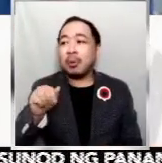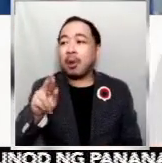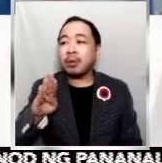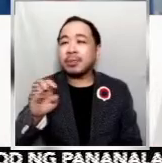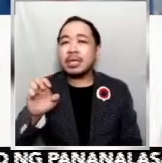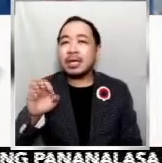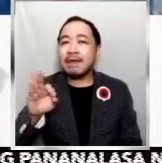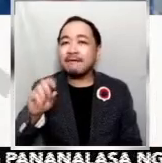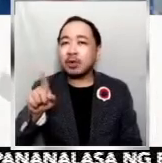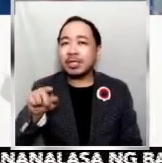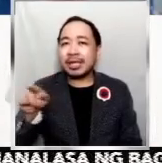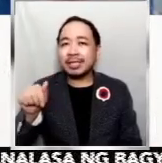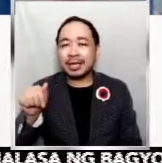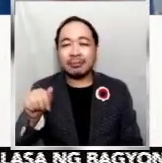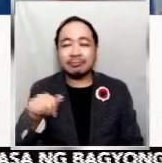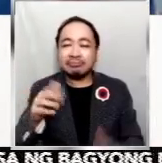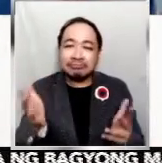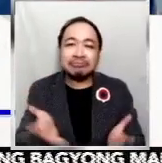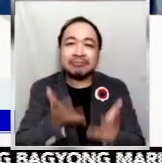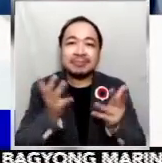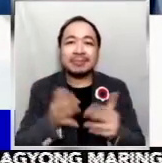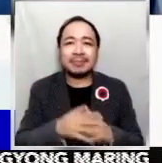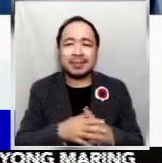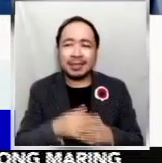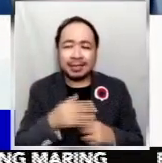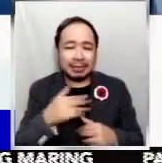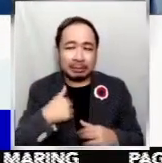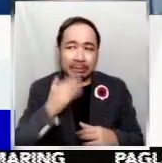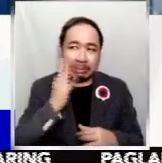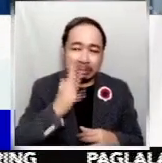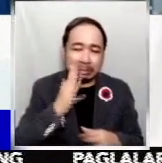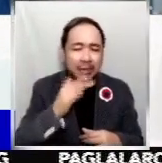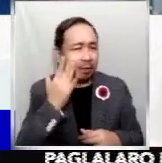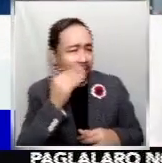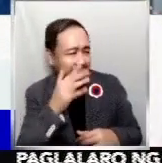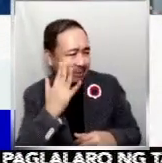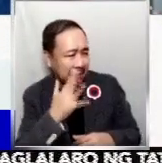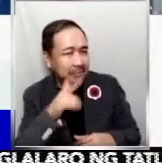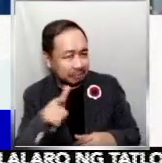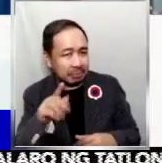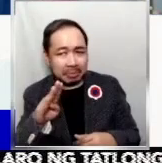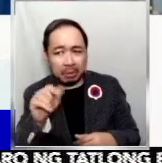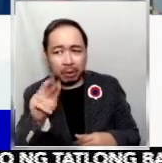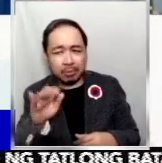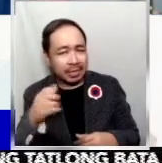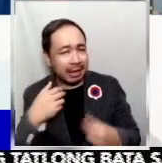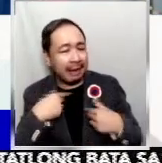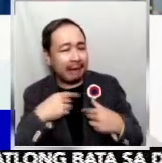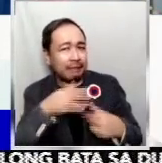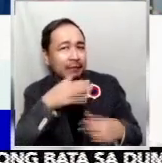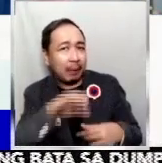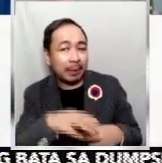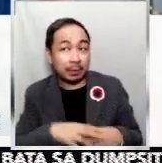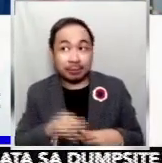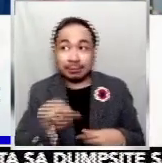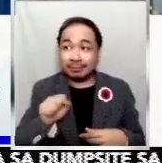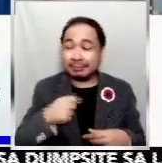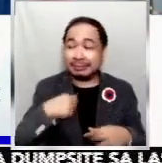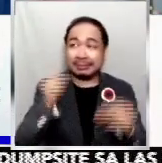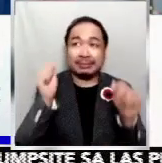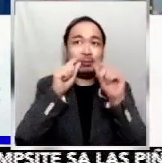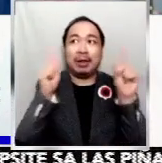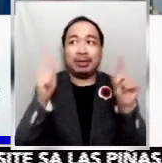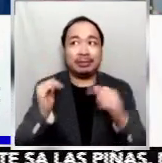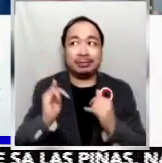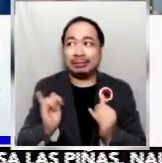Ba't nakakaya? Nag-comment pa nga si Barbie eh. Go get them. Talaga. Nagulat nga rin ako eh. So, nung nakita ko